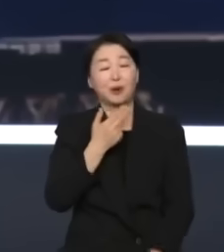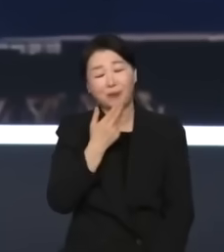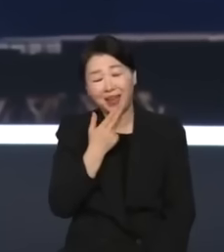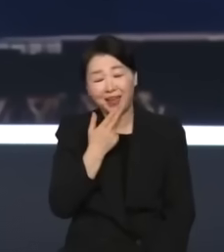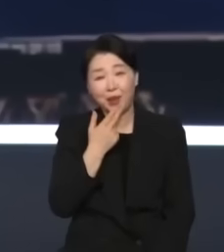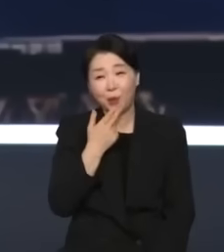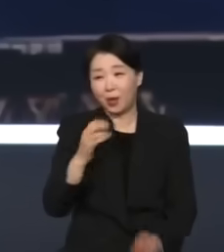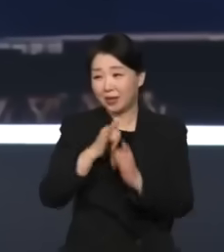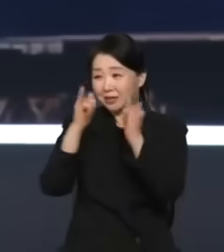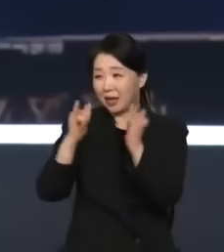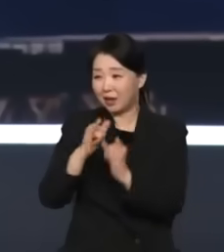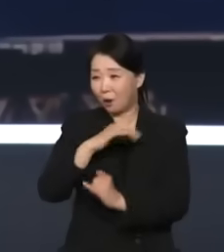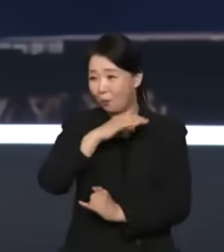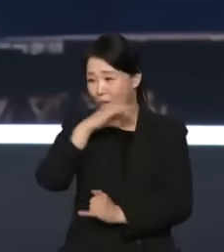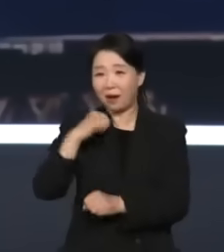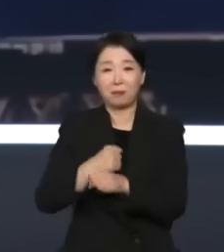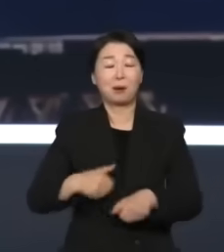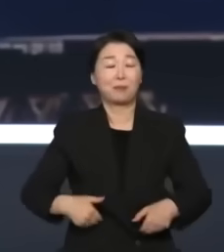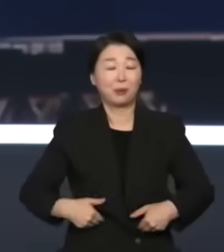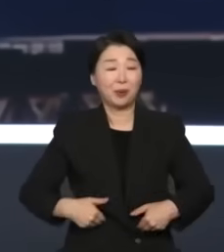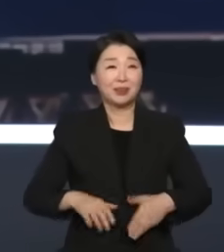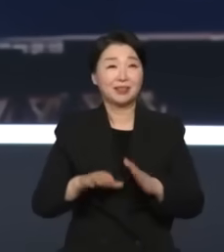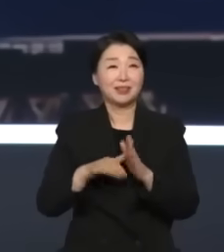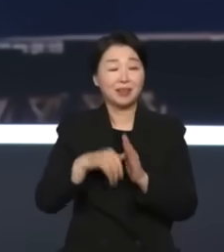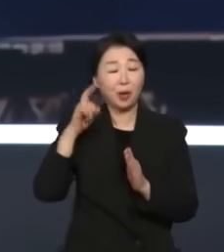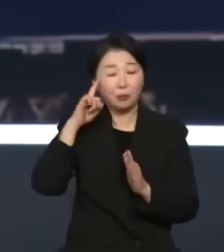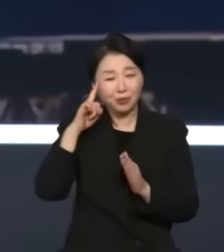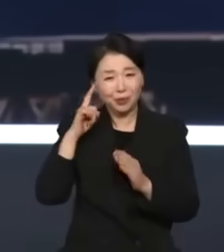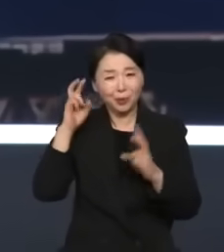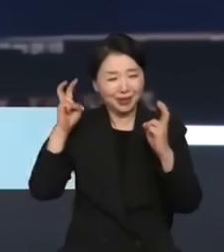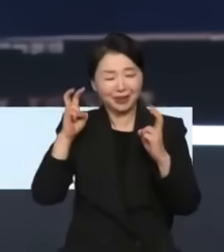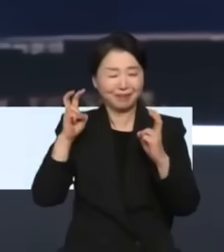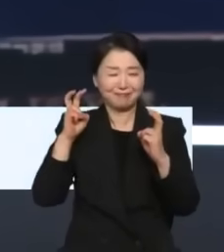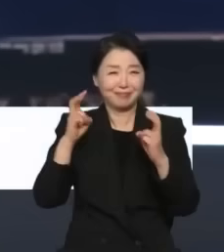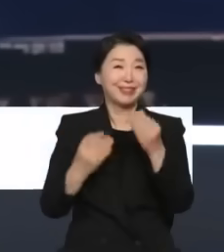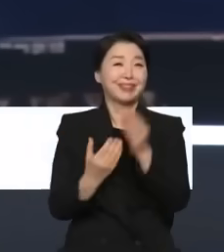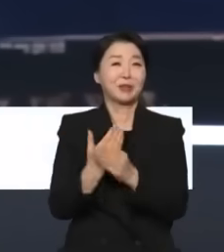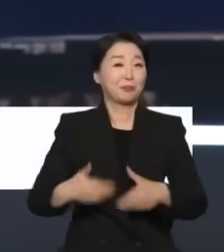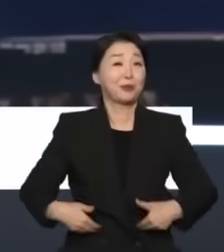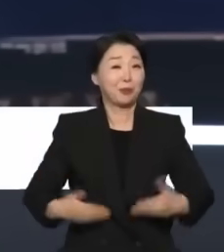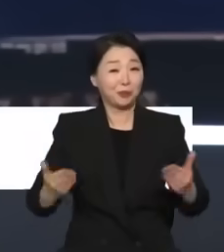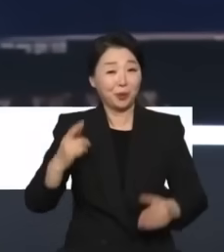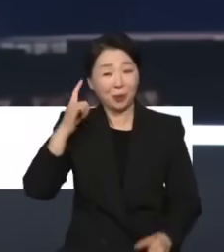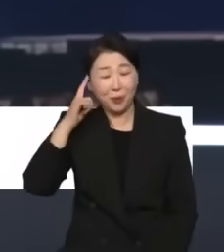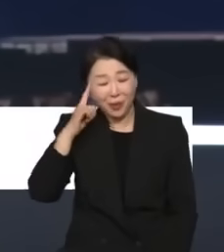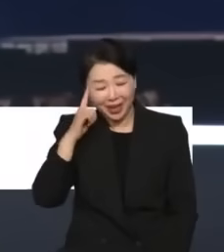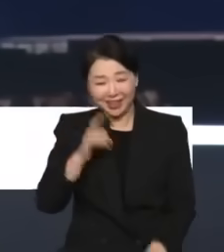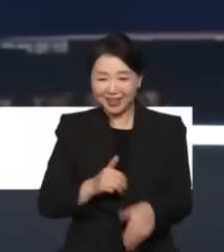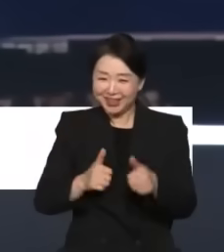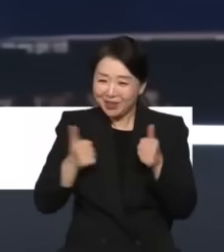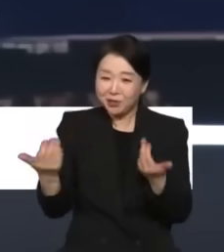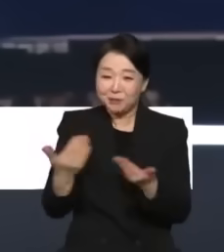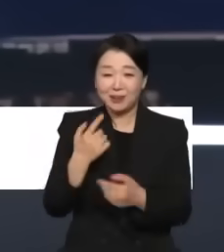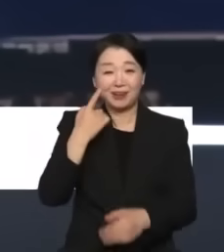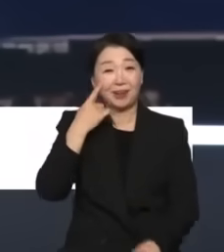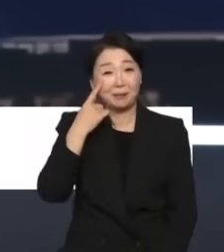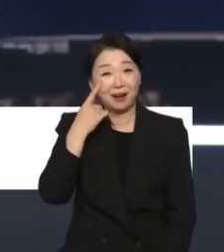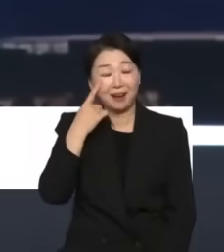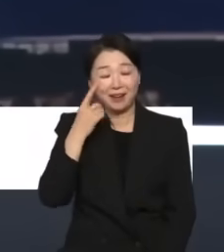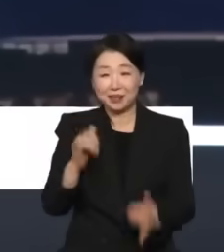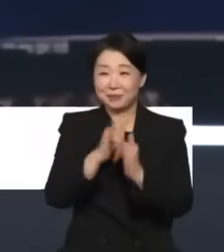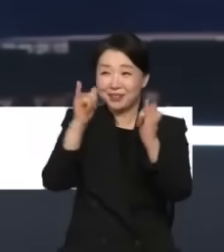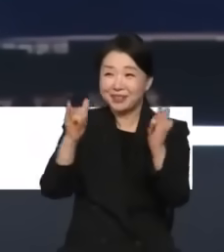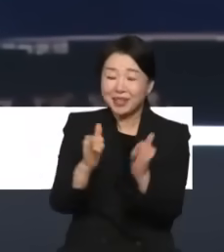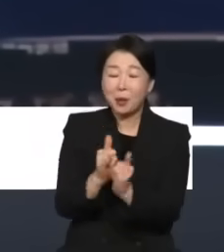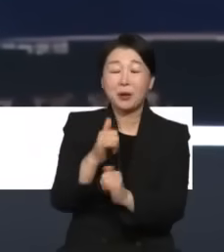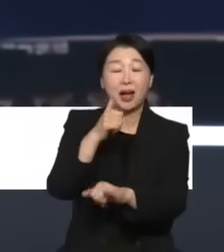온전해져야지 저희가 생겨나지 않는 이유일 것 같고 오히려 저희가 이런 미션들을 열심히 하다 보면 그 사회가